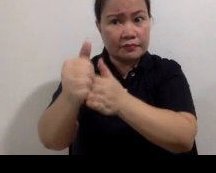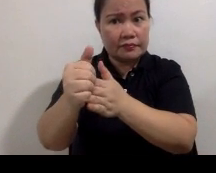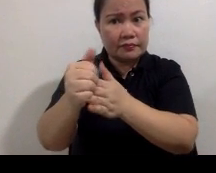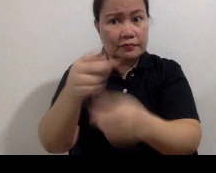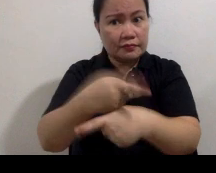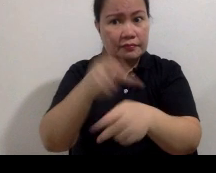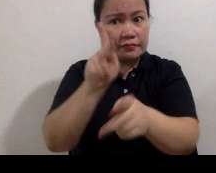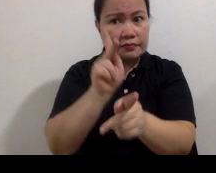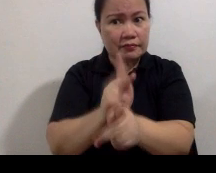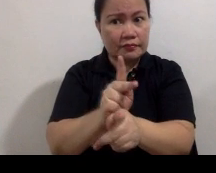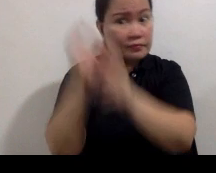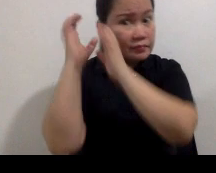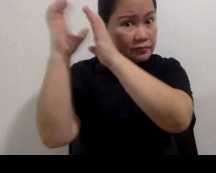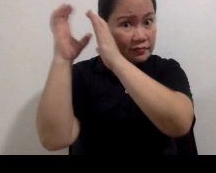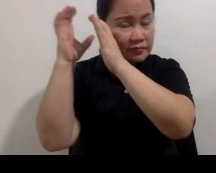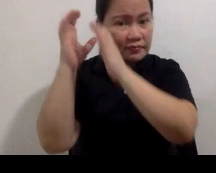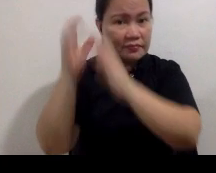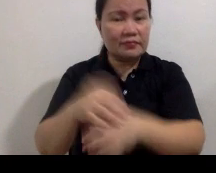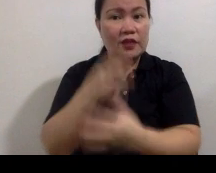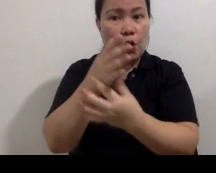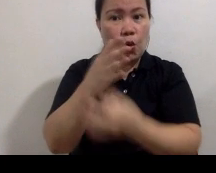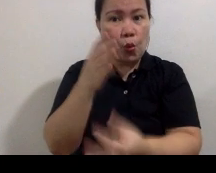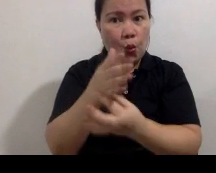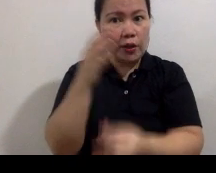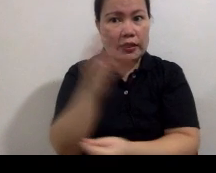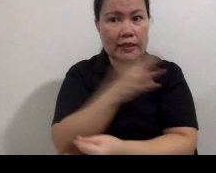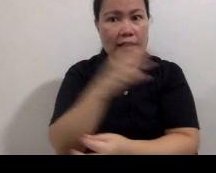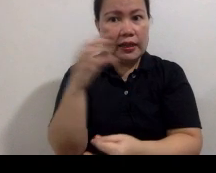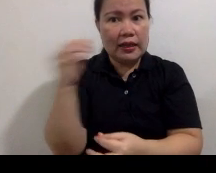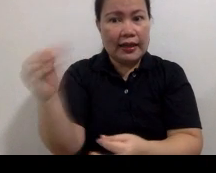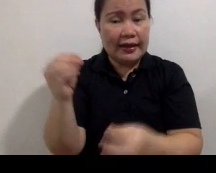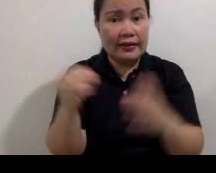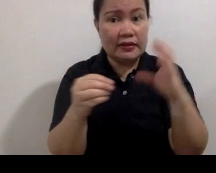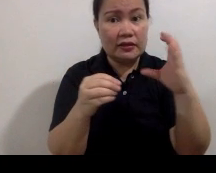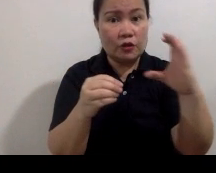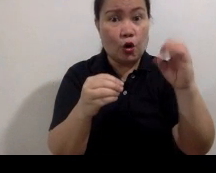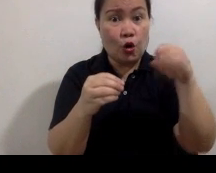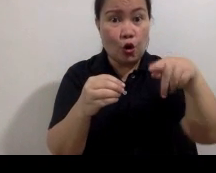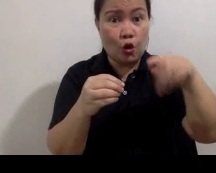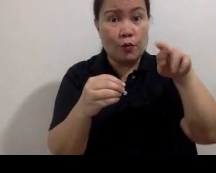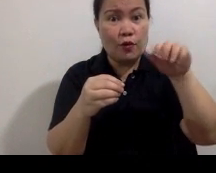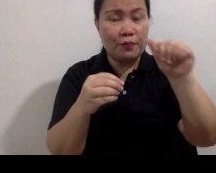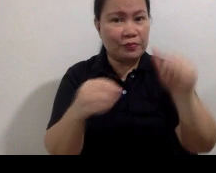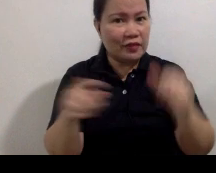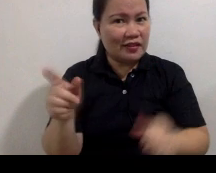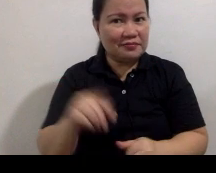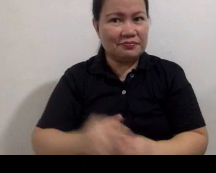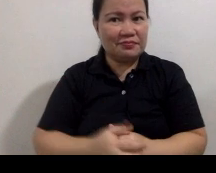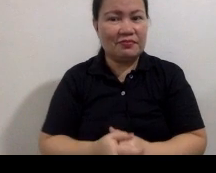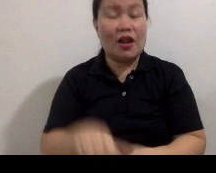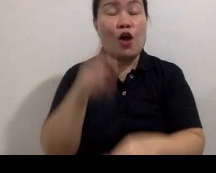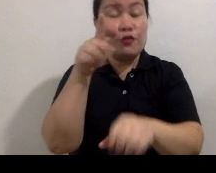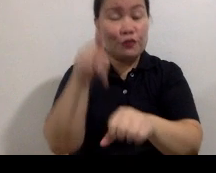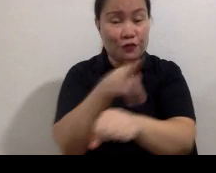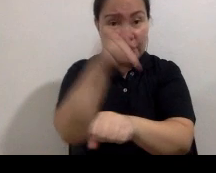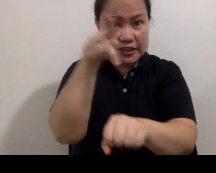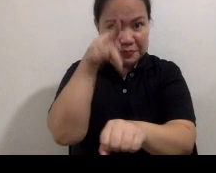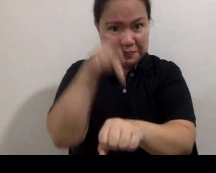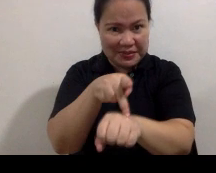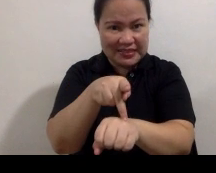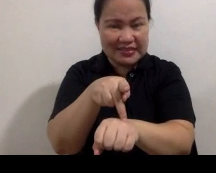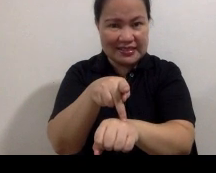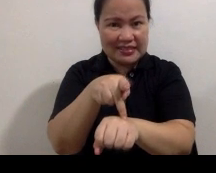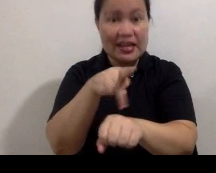sa produksyon ng langis ng niyog at kopra. Bibigyan kita ng clue. Ito yung bansang ating tinitirhan